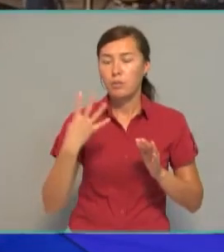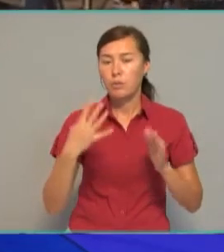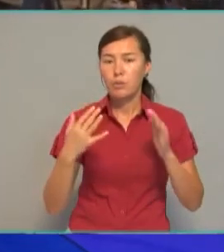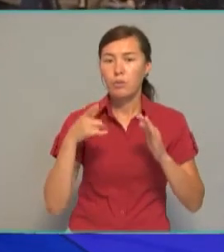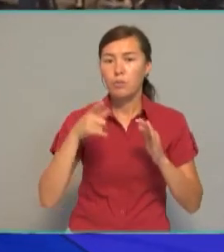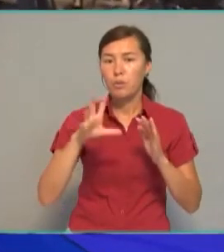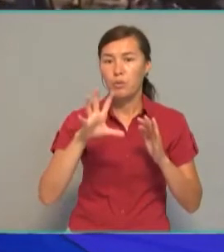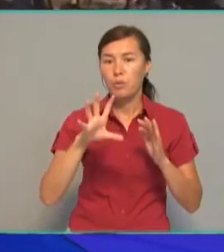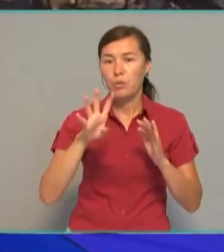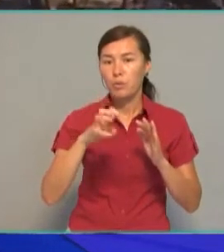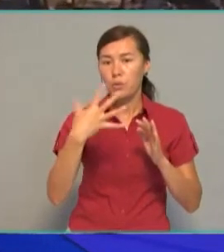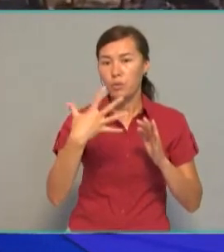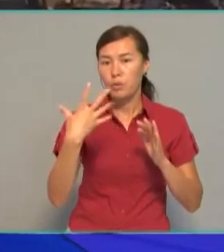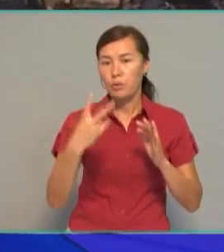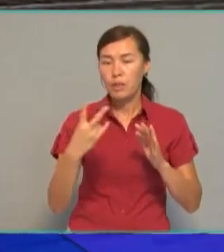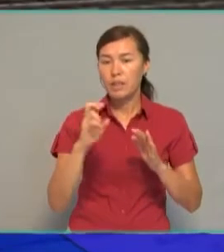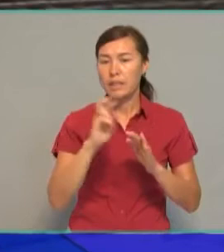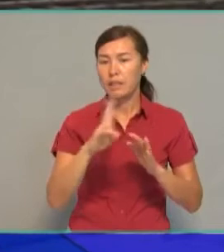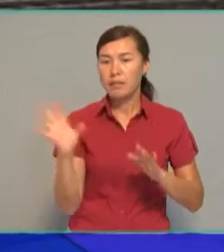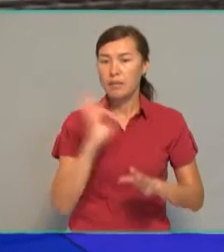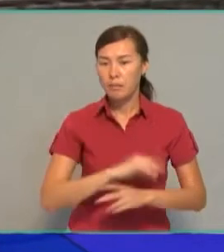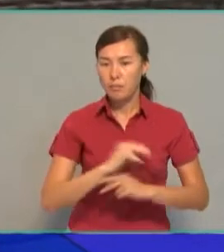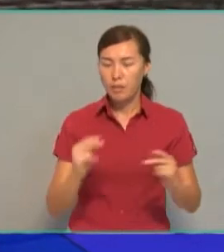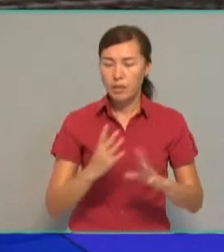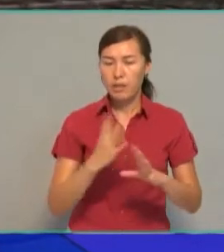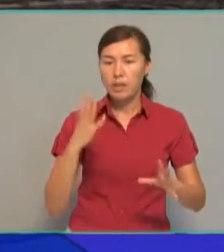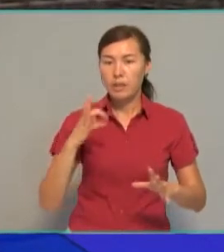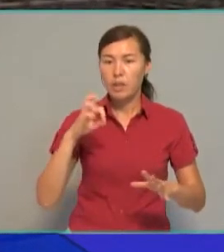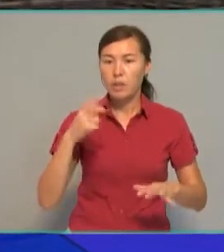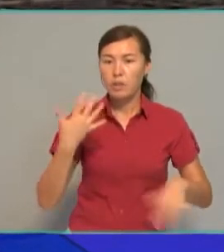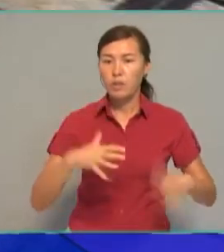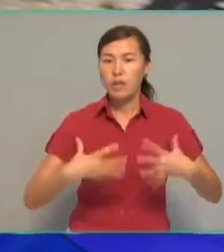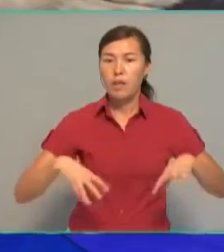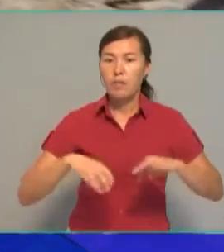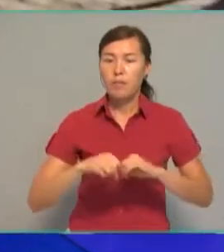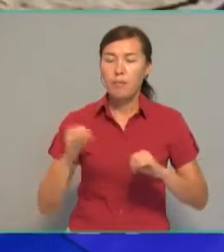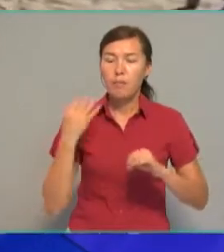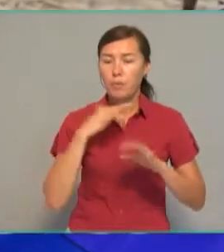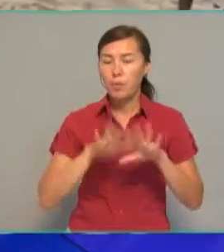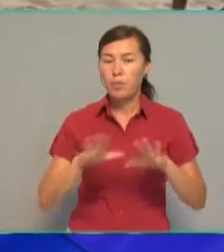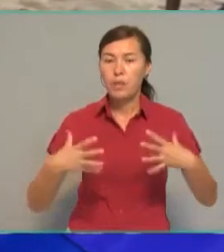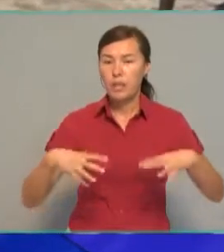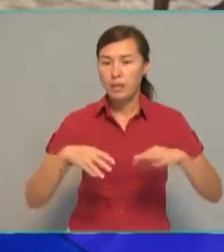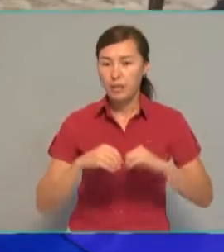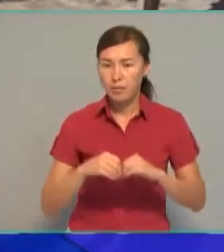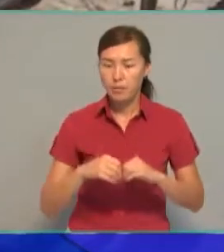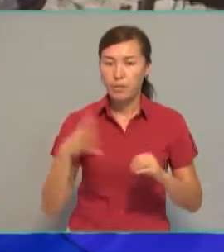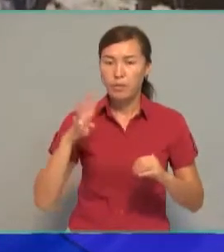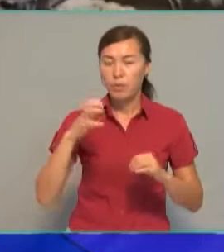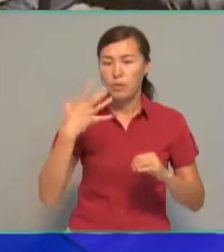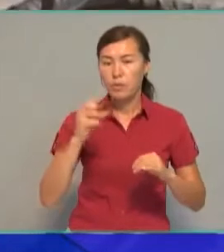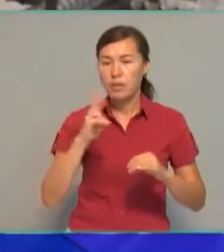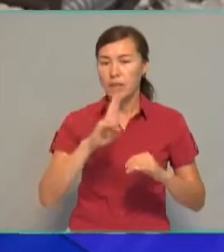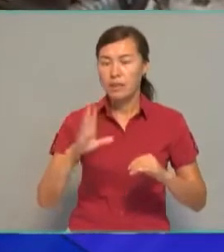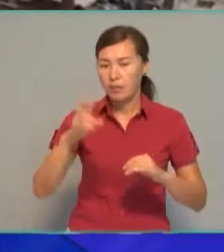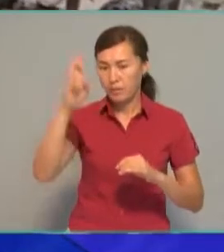яғни 1452 пәтерді пайдалануға бермек. Кезекте тұрған әлеуметтік осал топтарға және көппалалы отбасыларға 450